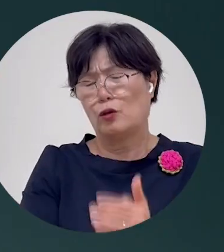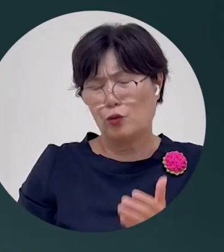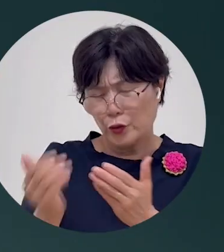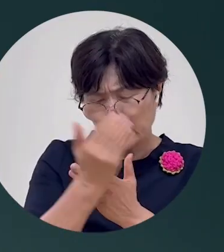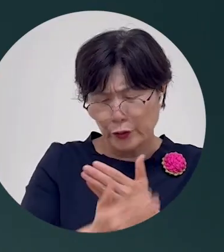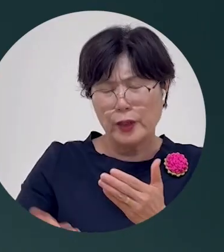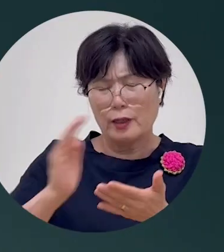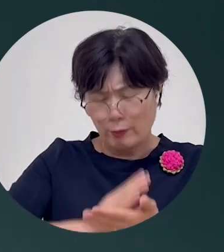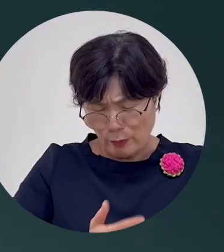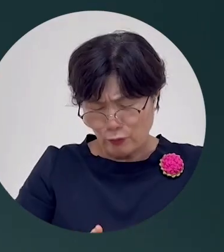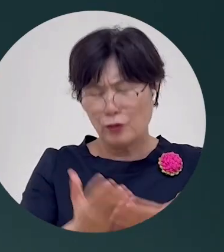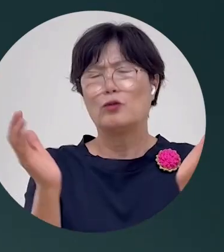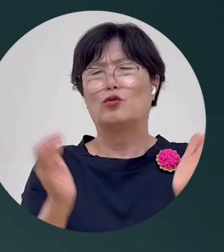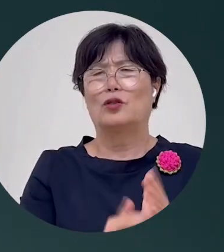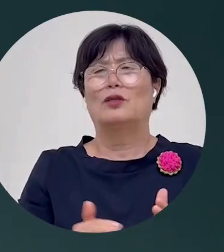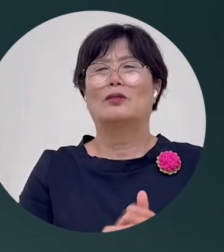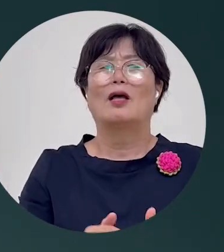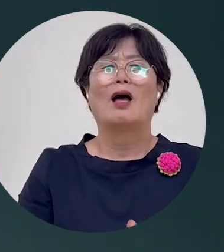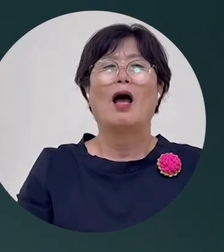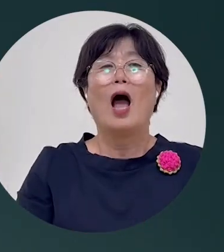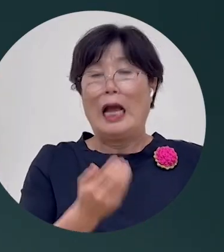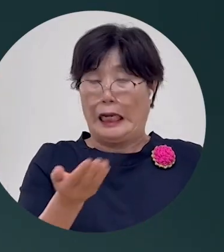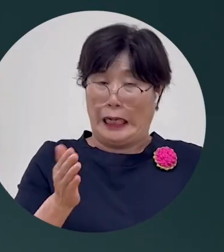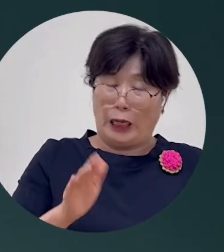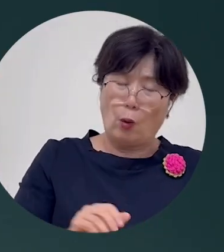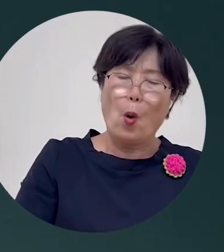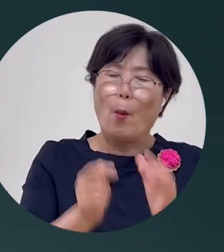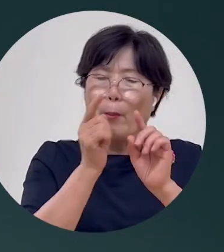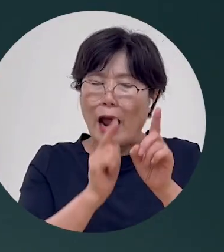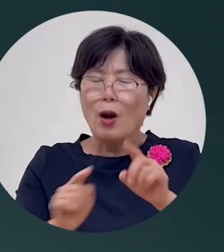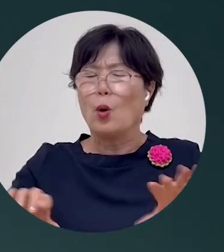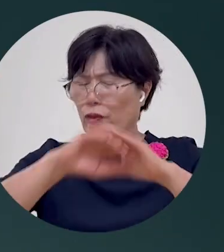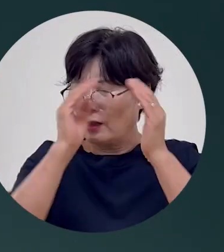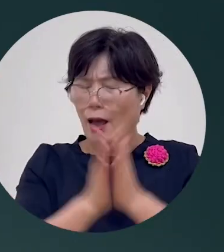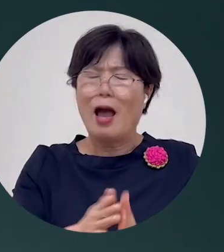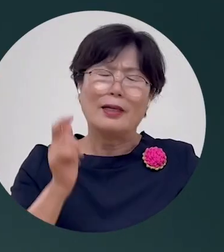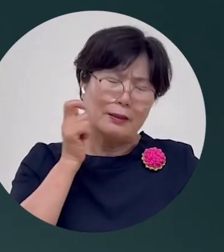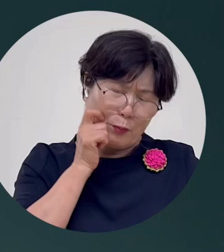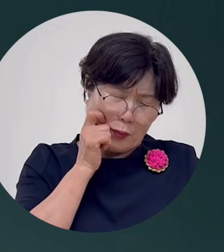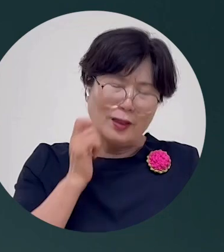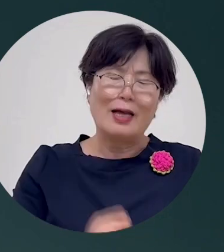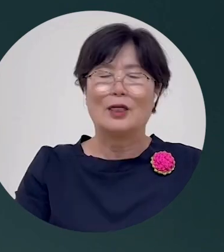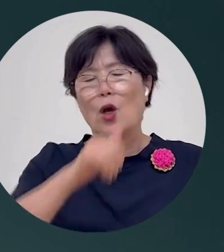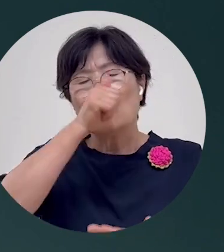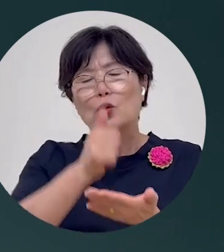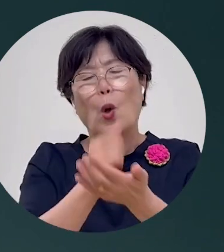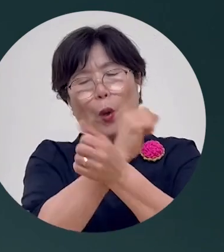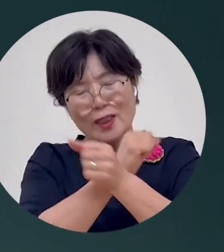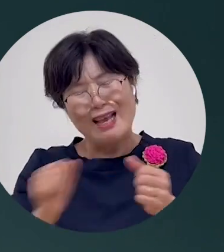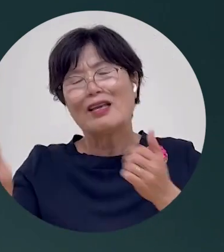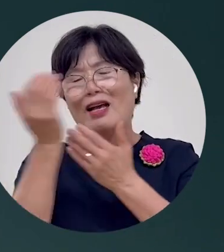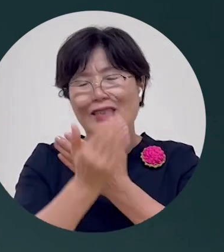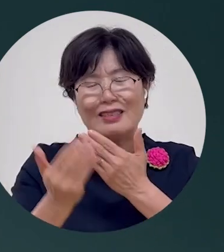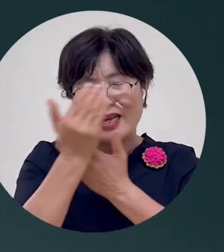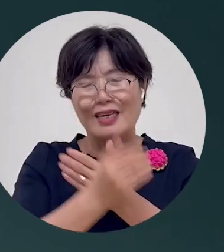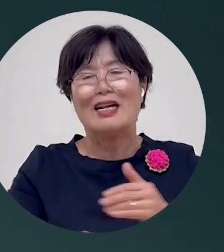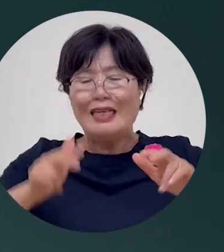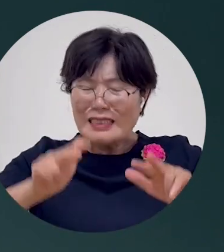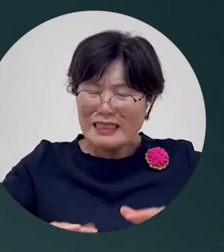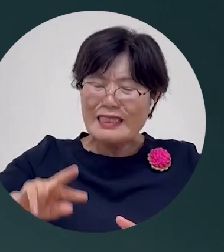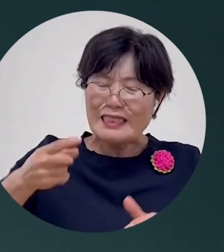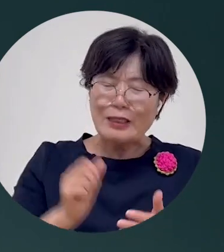베풀어 주셨어요. 그리고 말로 다 할 수 없는 그 속량의 은혜는 지금도